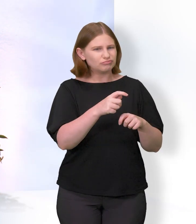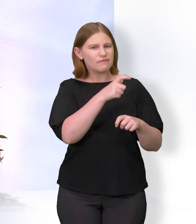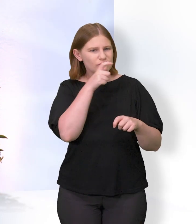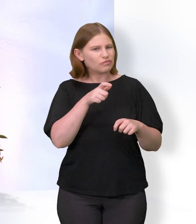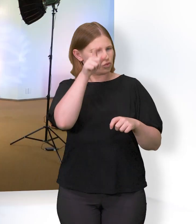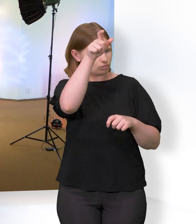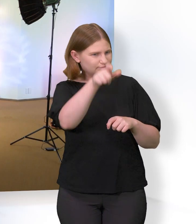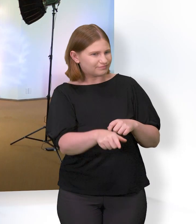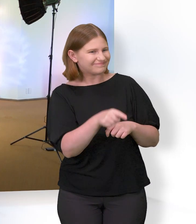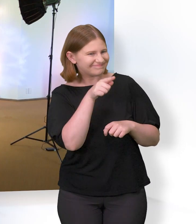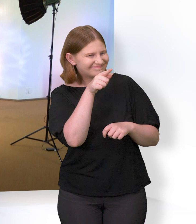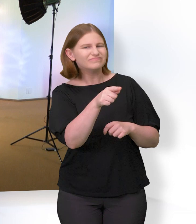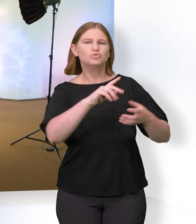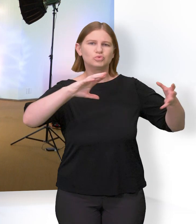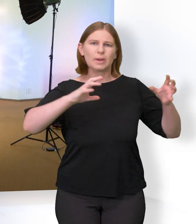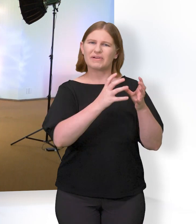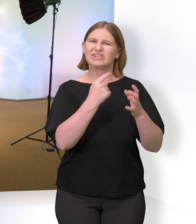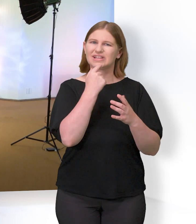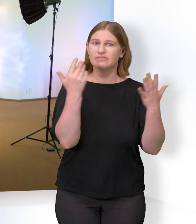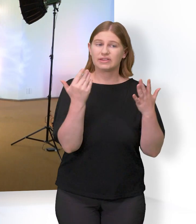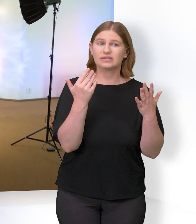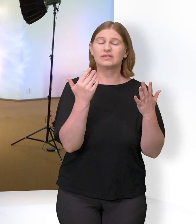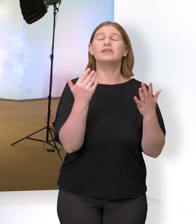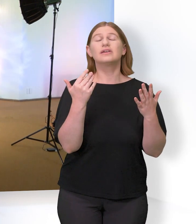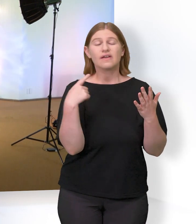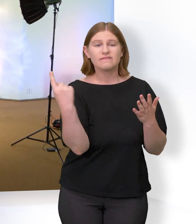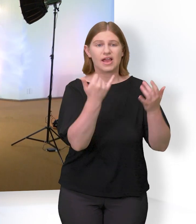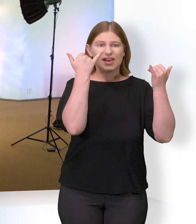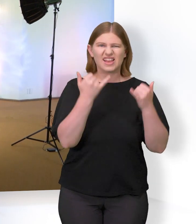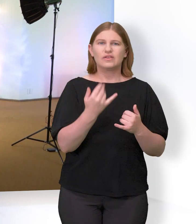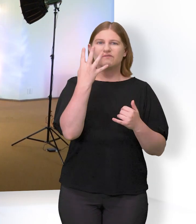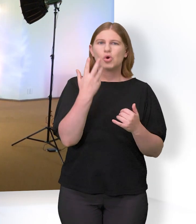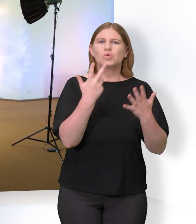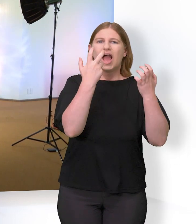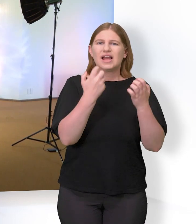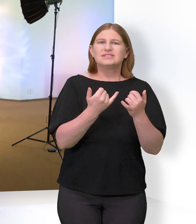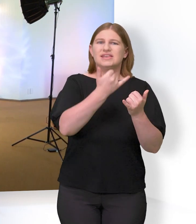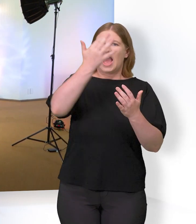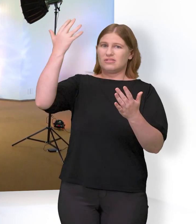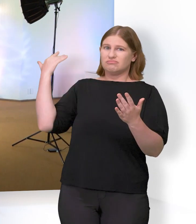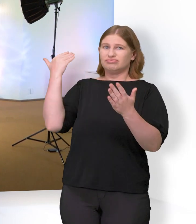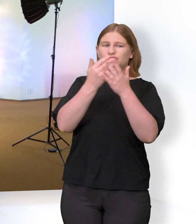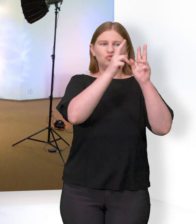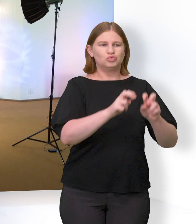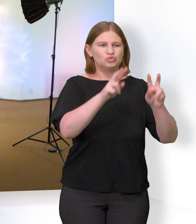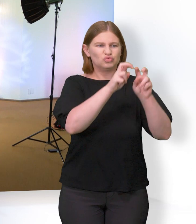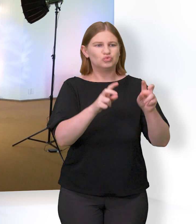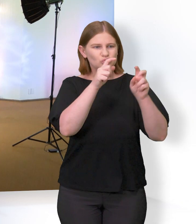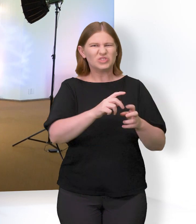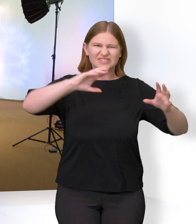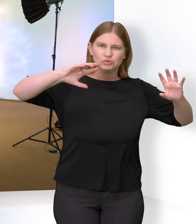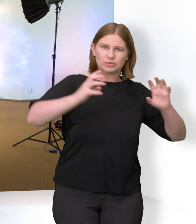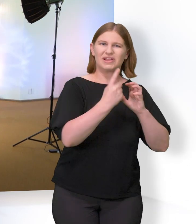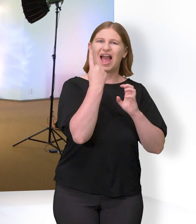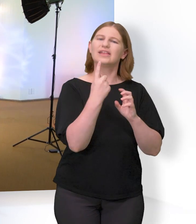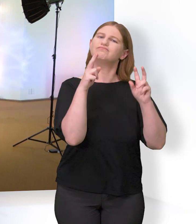gesagt, wenn wir alle 84 Jahre der Harvard-Studie nehmen und sie zu einem einzigen Lebensprinzip